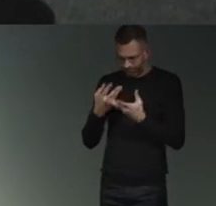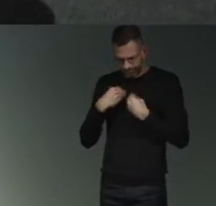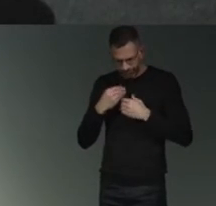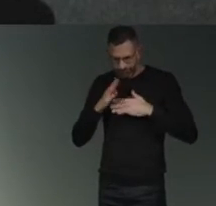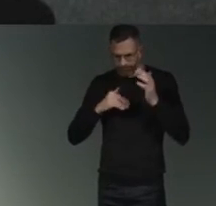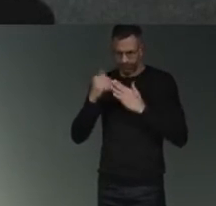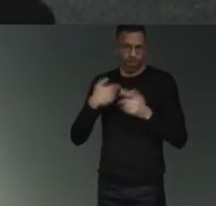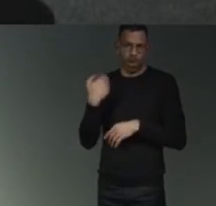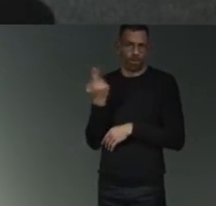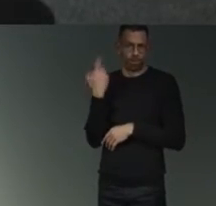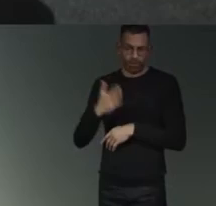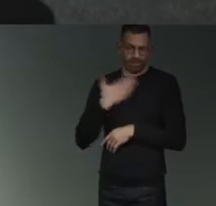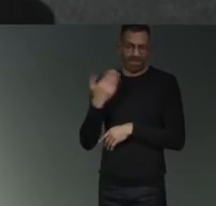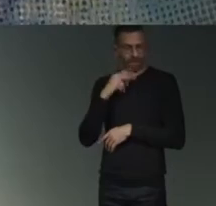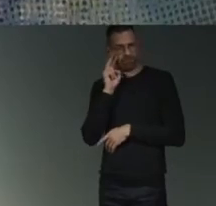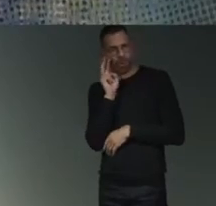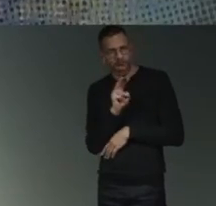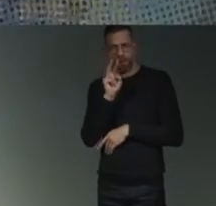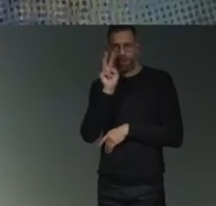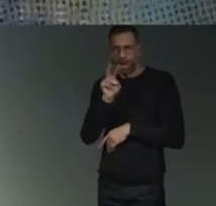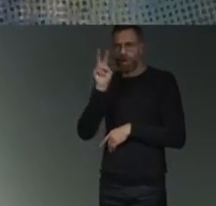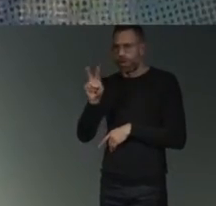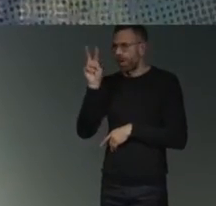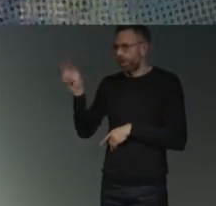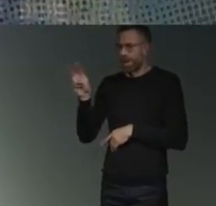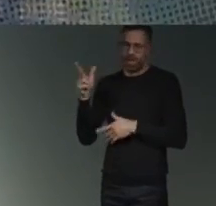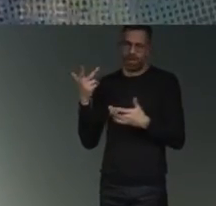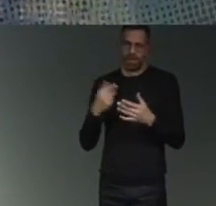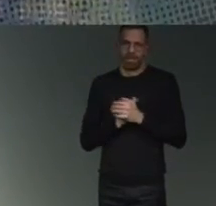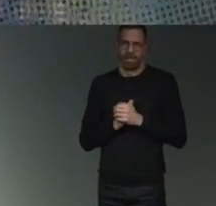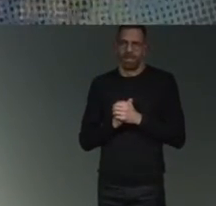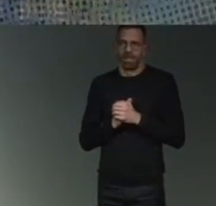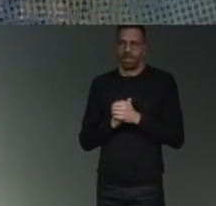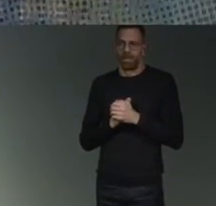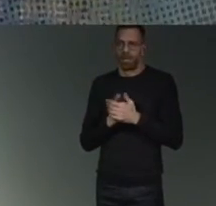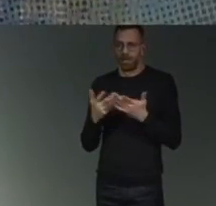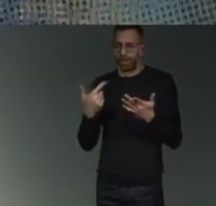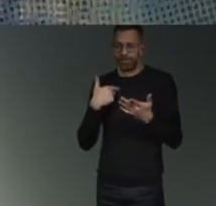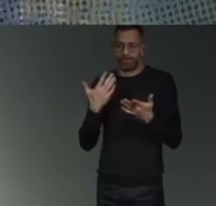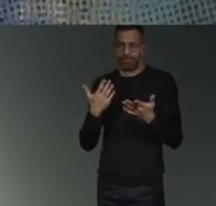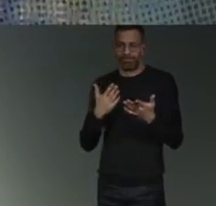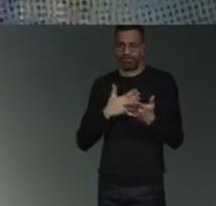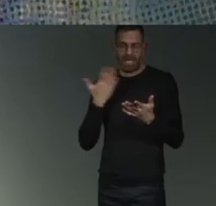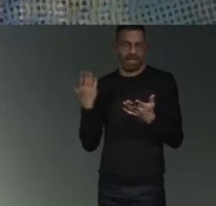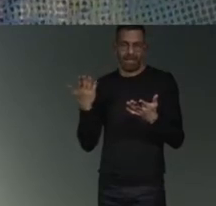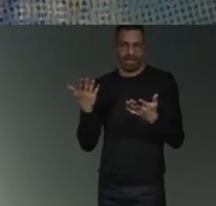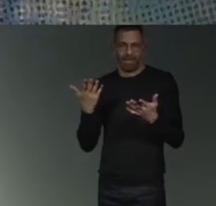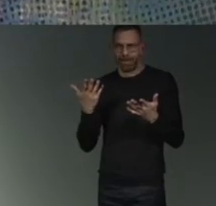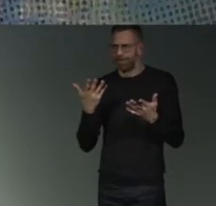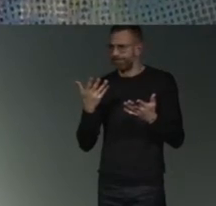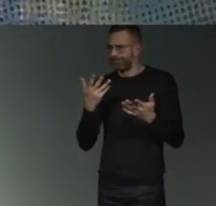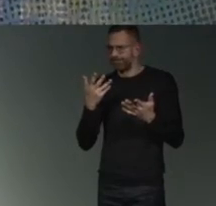Je passe mon temps à regarder. Je regarde énormément. Je fais partie de ces gens qui se nourrissent et